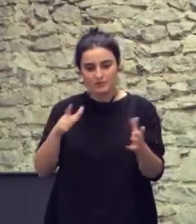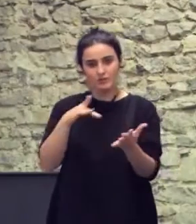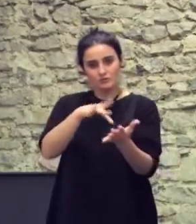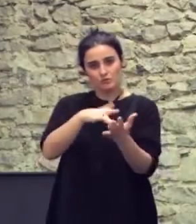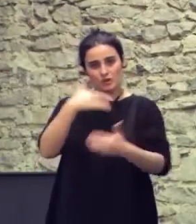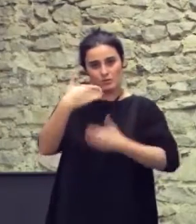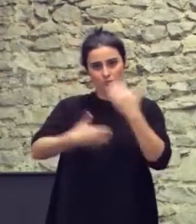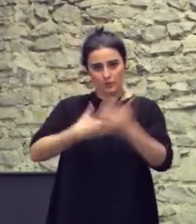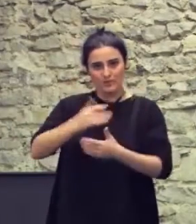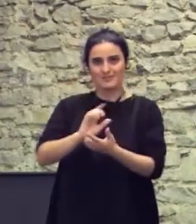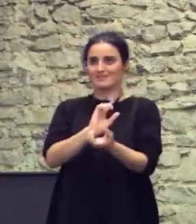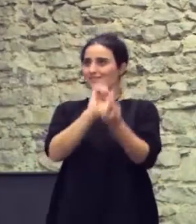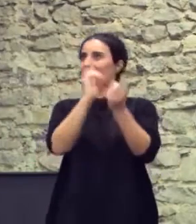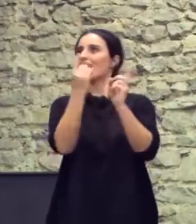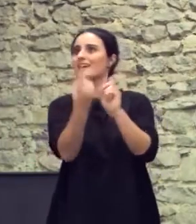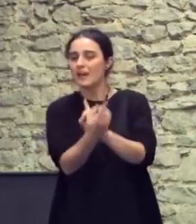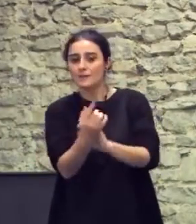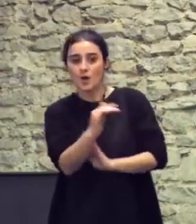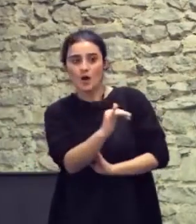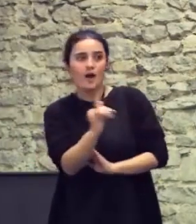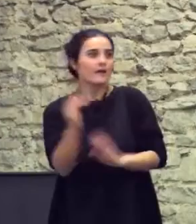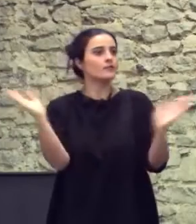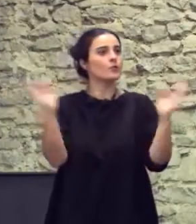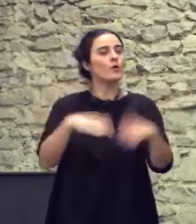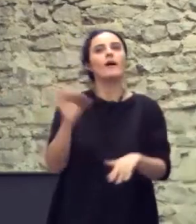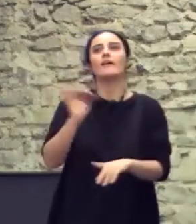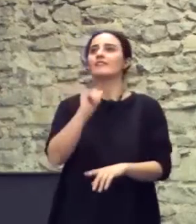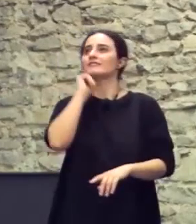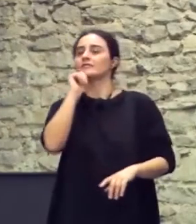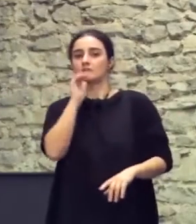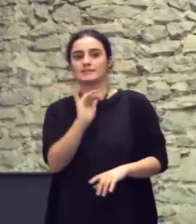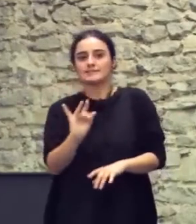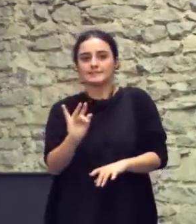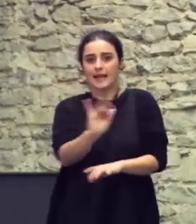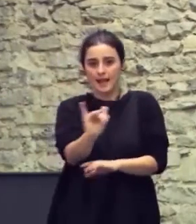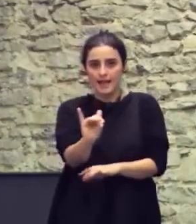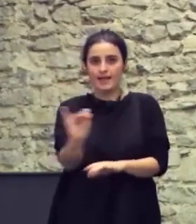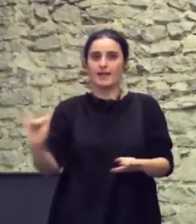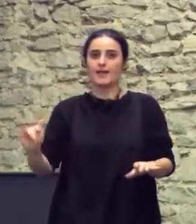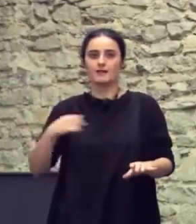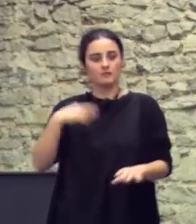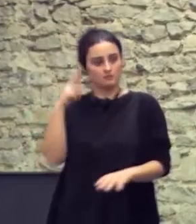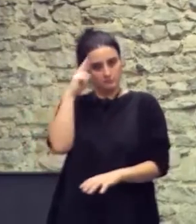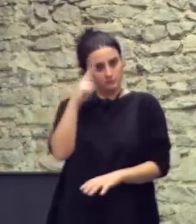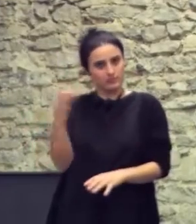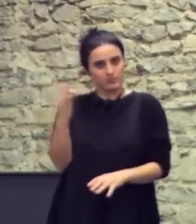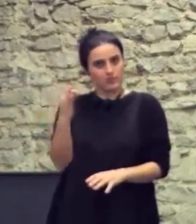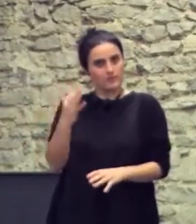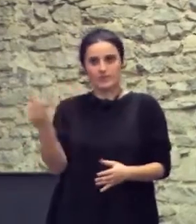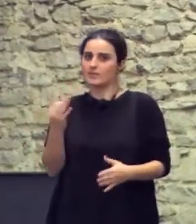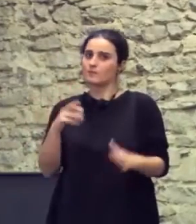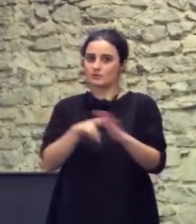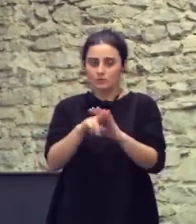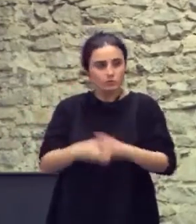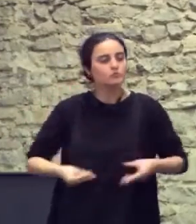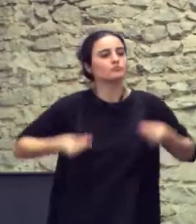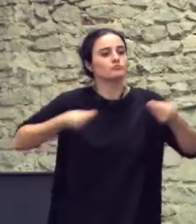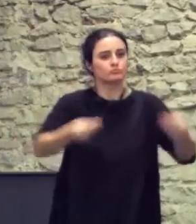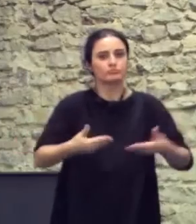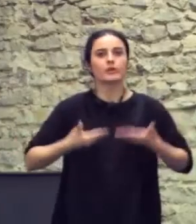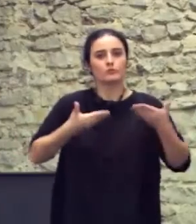hasi nahi eta beharko duenik, hori izango da. Eta badago, noski, eta respetatu behar da, baliabideak eman behar dira, lagundu behar da, egin behar dira